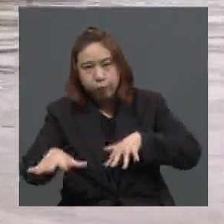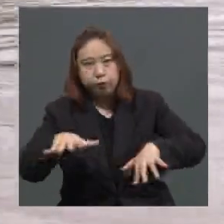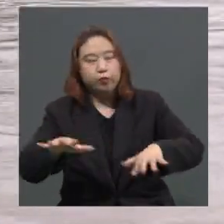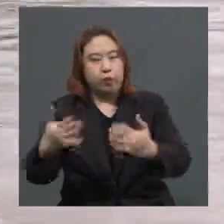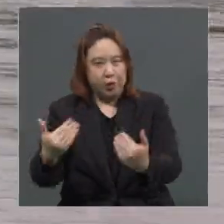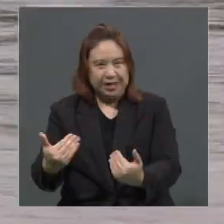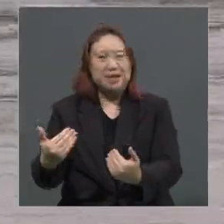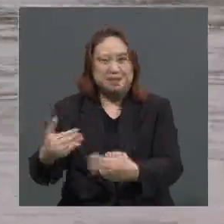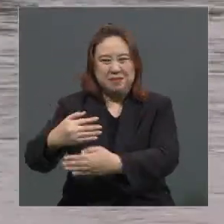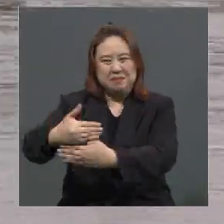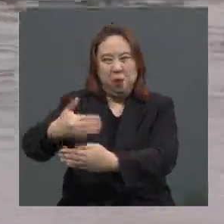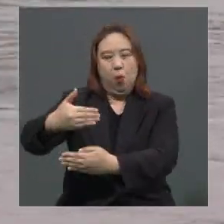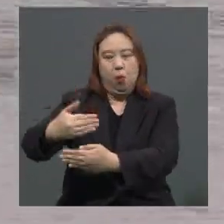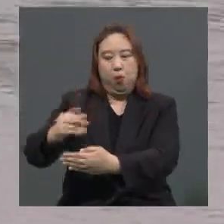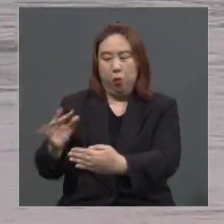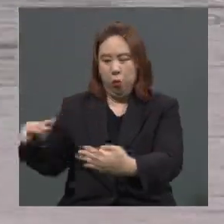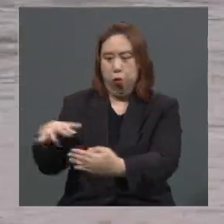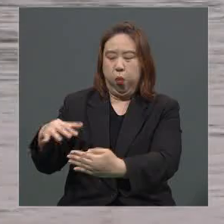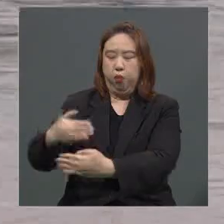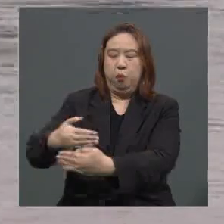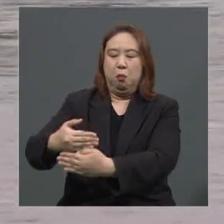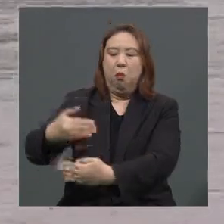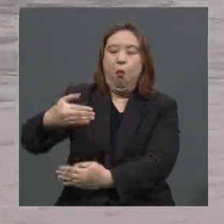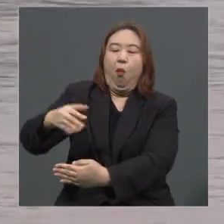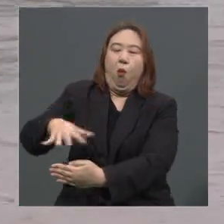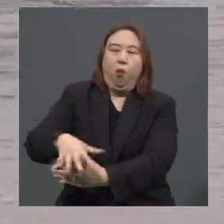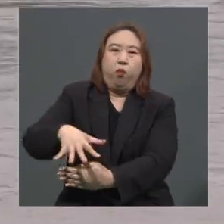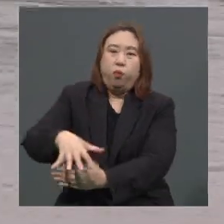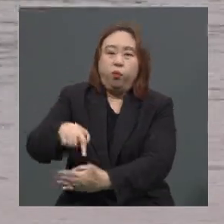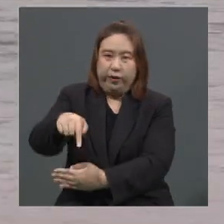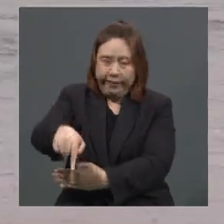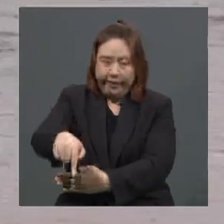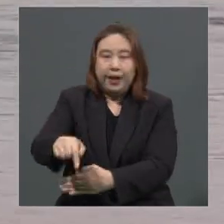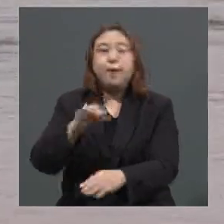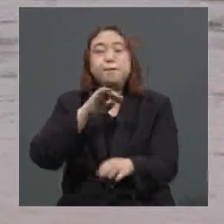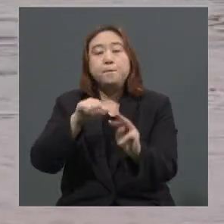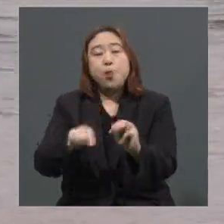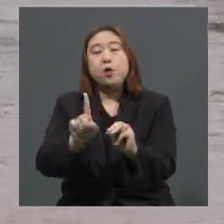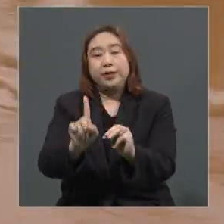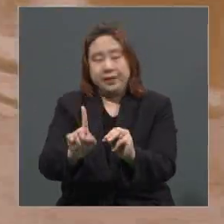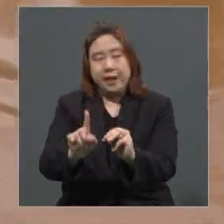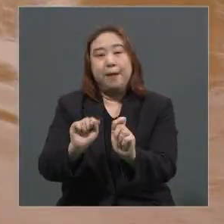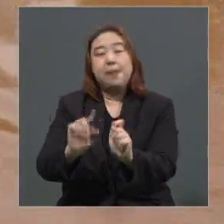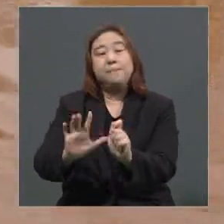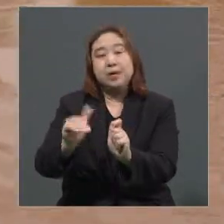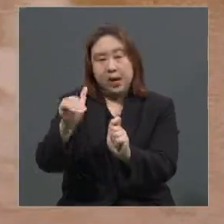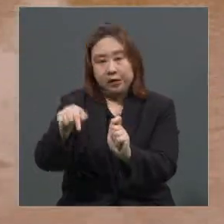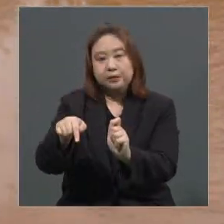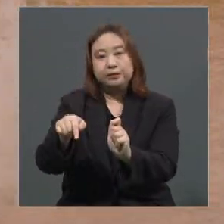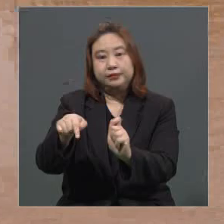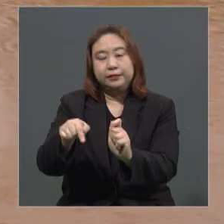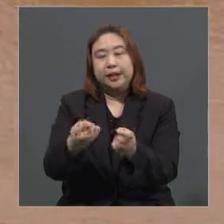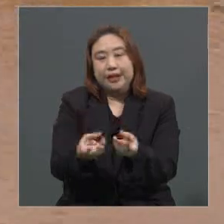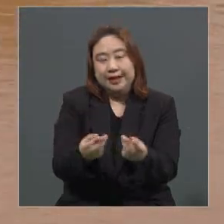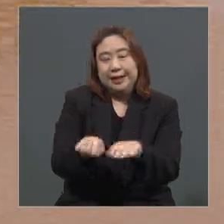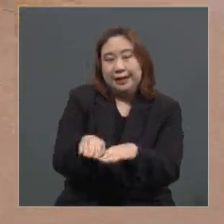ะก็จะมีพื้นที่ได้รับผลกระทบคือหมู่1บ้านบุญนาคพัฒนาตำบลบุญนาคพัฒนาอำเภอเมืองลำปางพื้นที่ลุ่มต่ำในเขตเทศบาลนครลำ